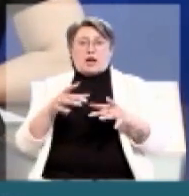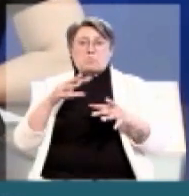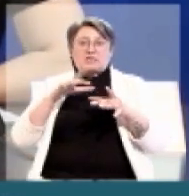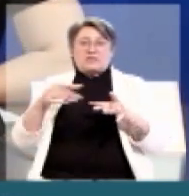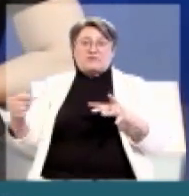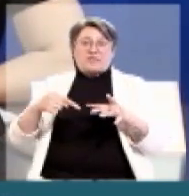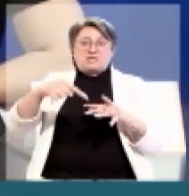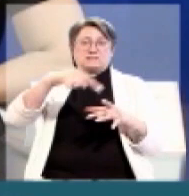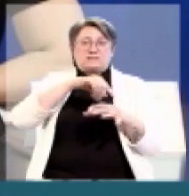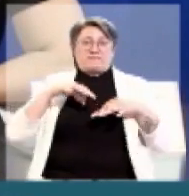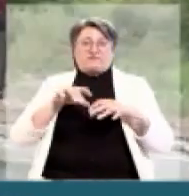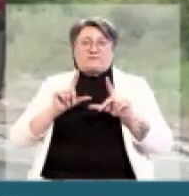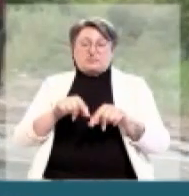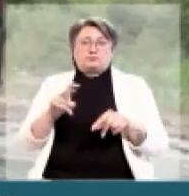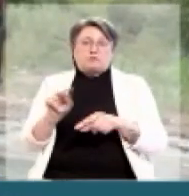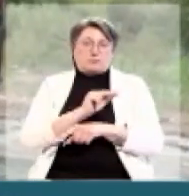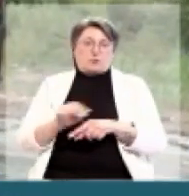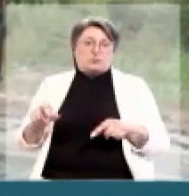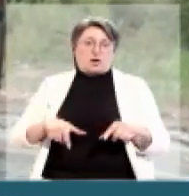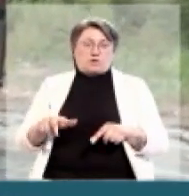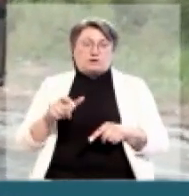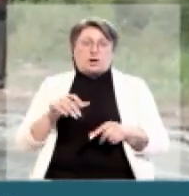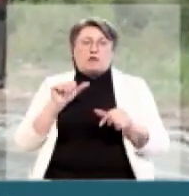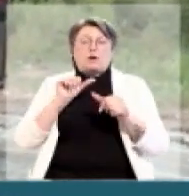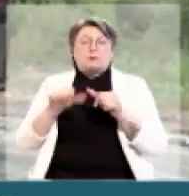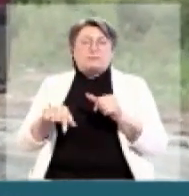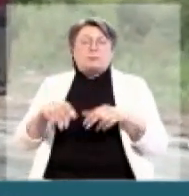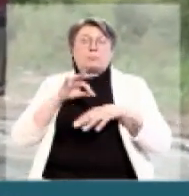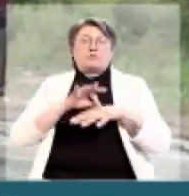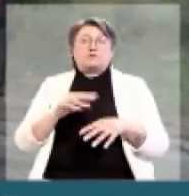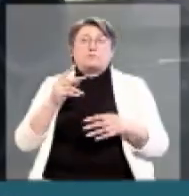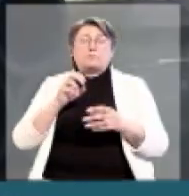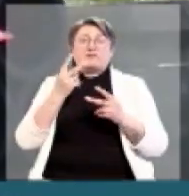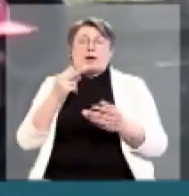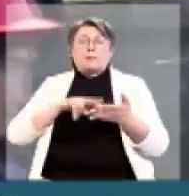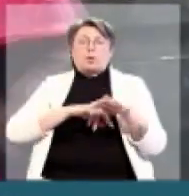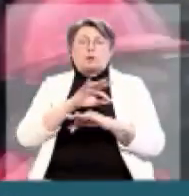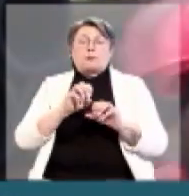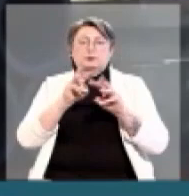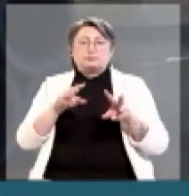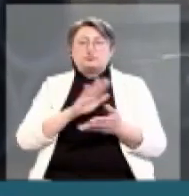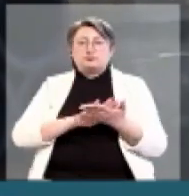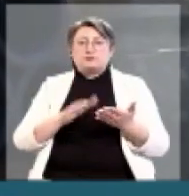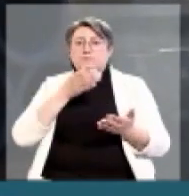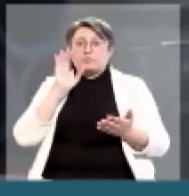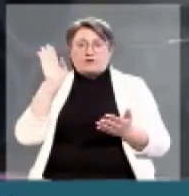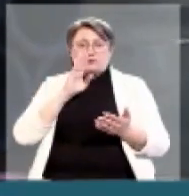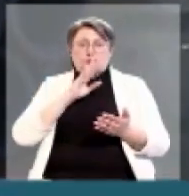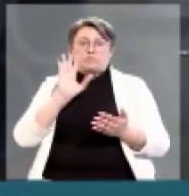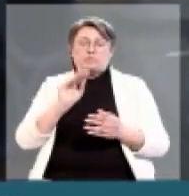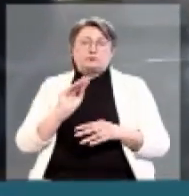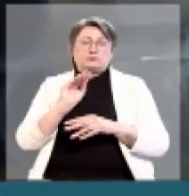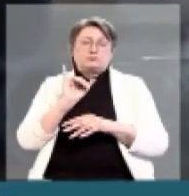қаржы бөлінді. Сонымен қатар таза ауыз сумен қамтамасыз ету жұмыстары бойынша екі жоба жүзеге